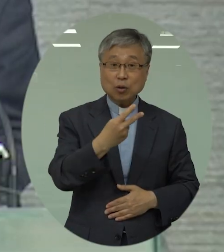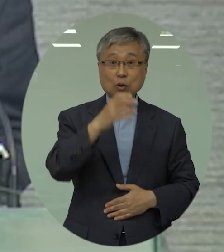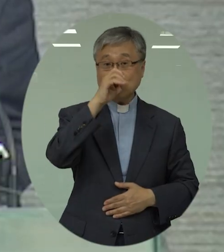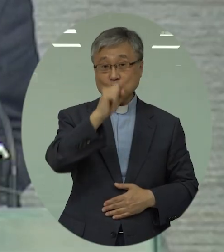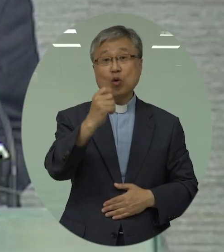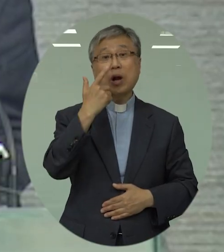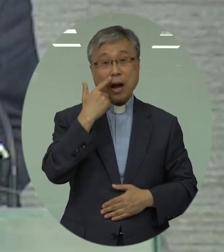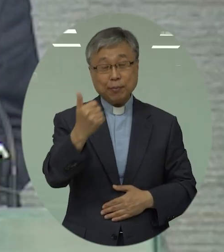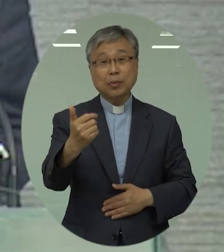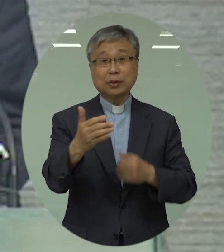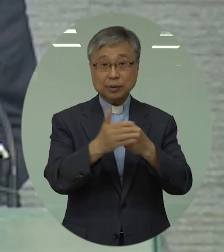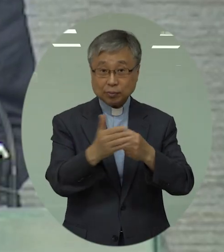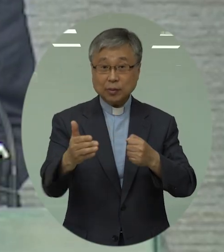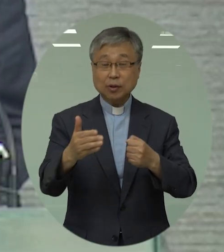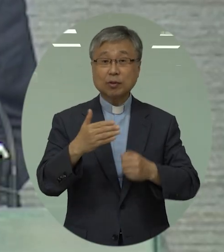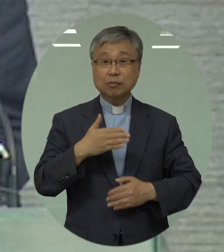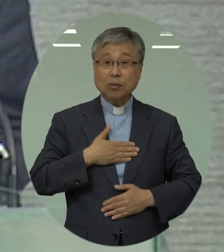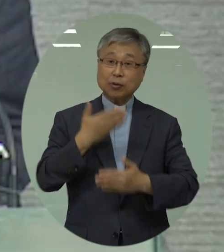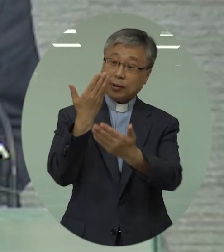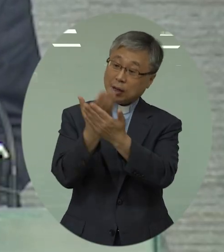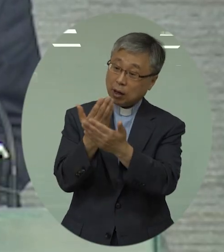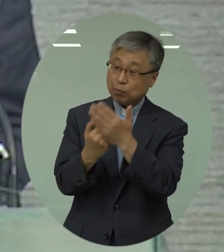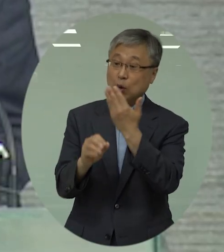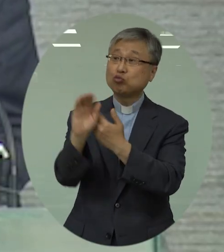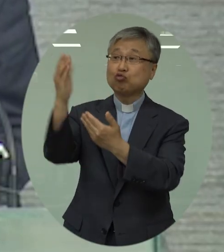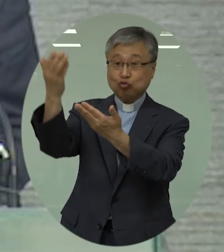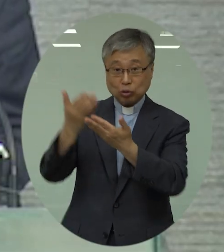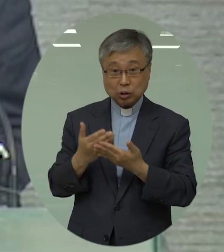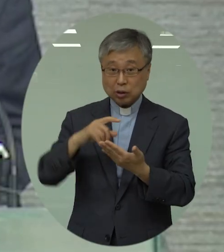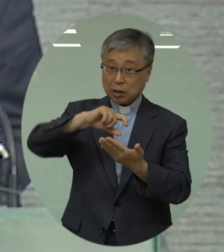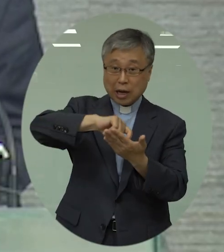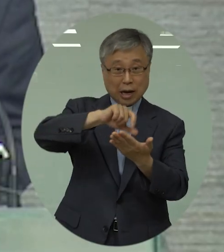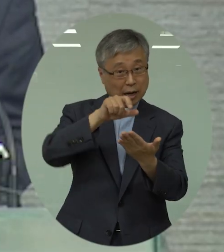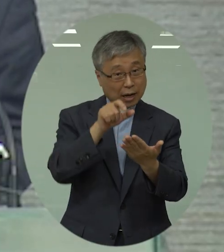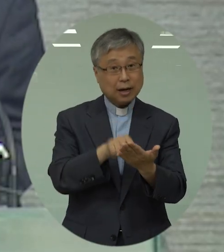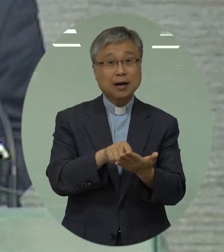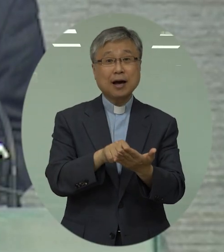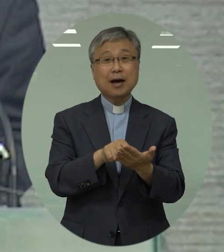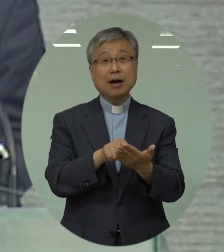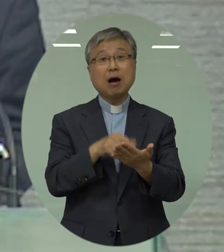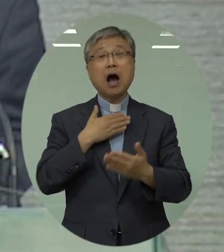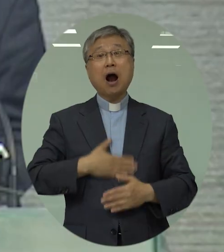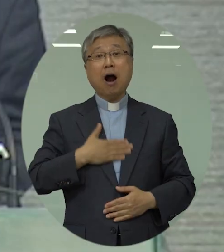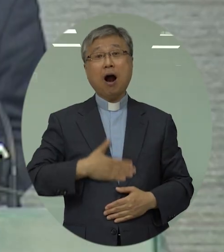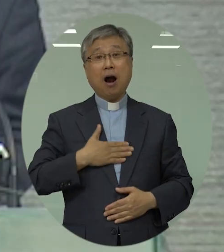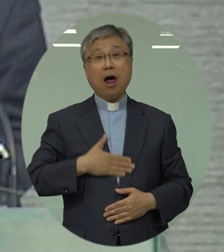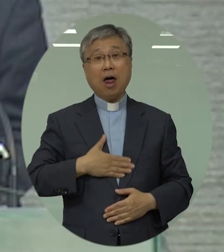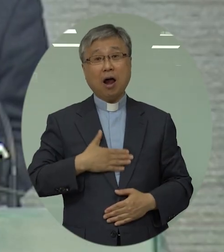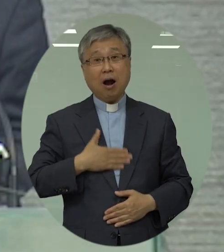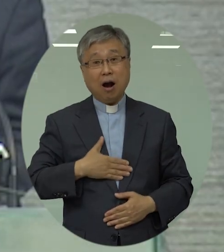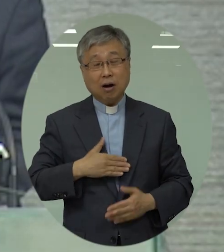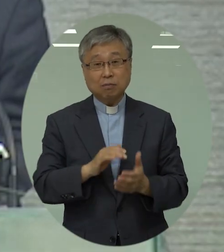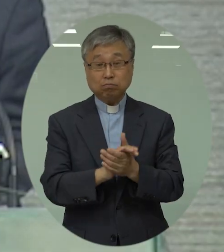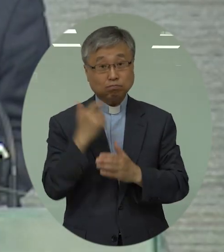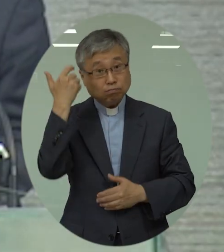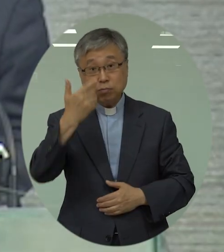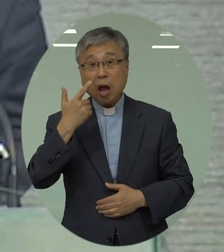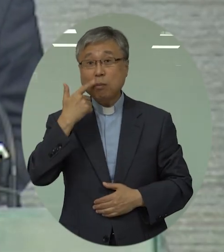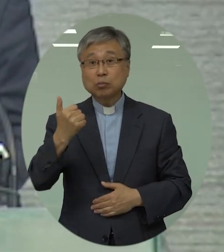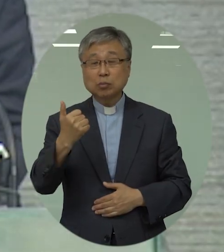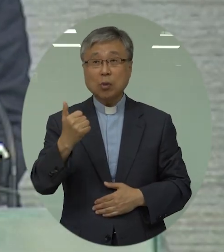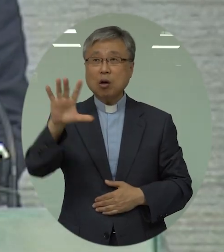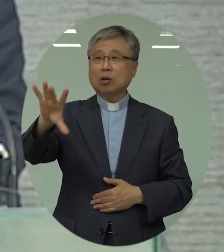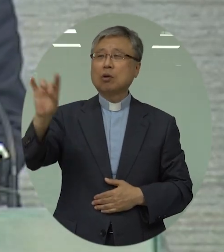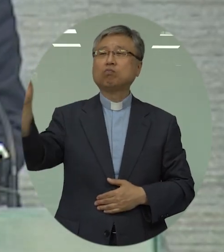좋은 아버지니까 내가 달라면 주셔. 이런 정도의 알매요. 그러나 영적 아비는